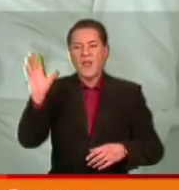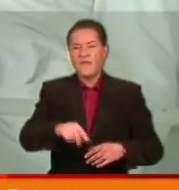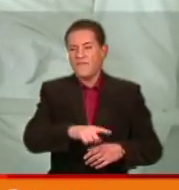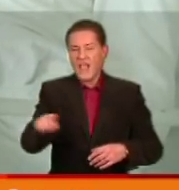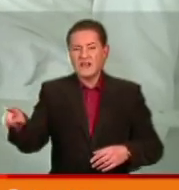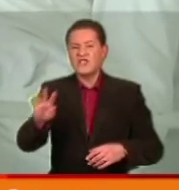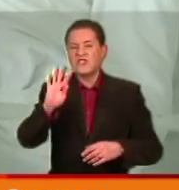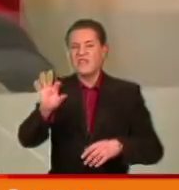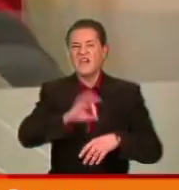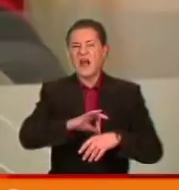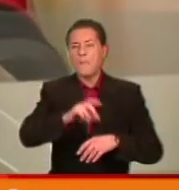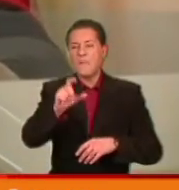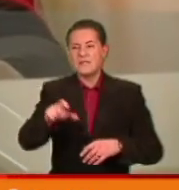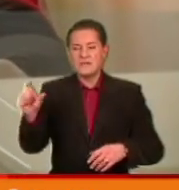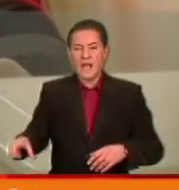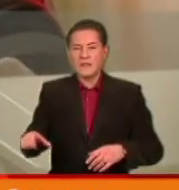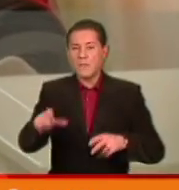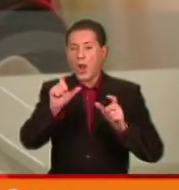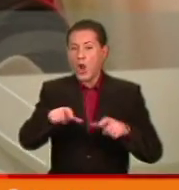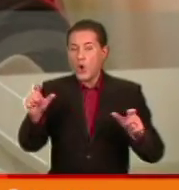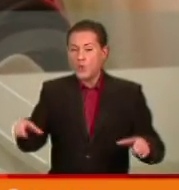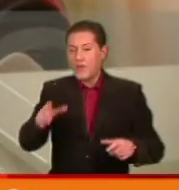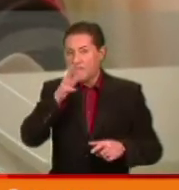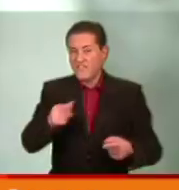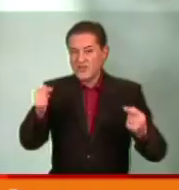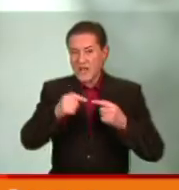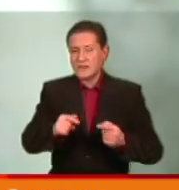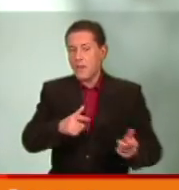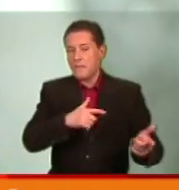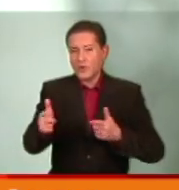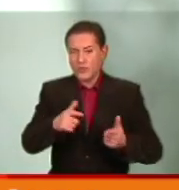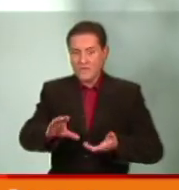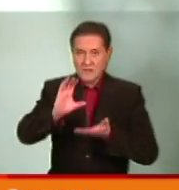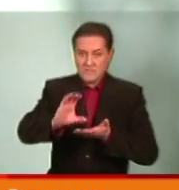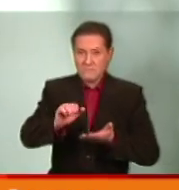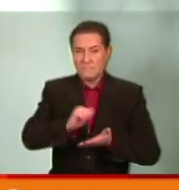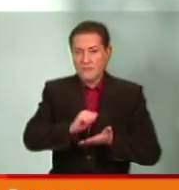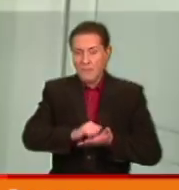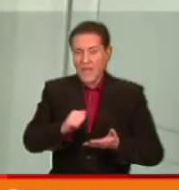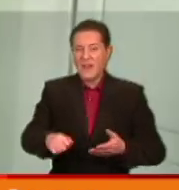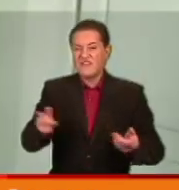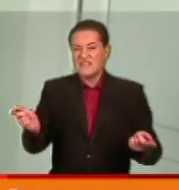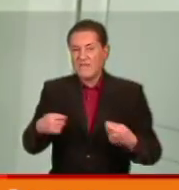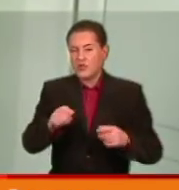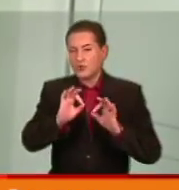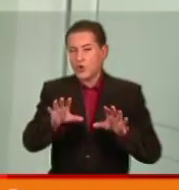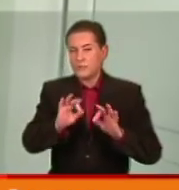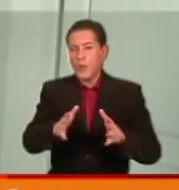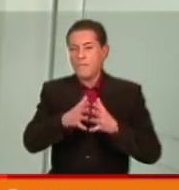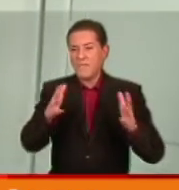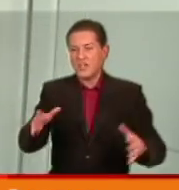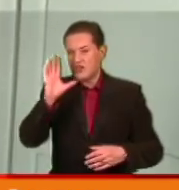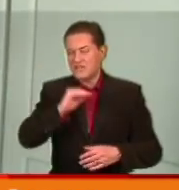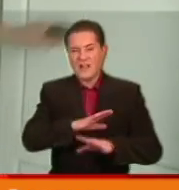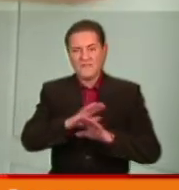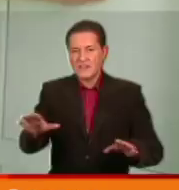лише 4 пацієнтів. Цим людям вдалося вчасно підготувати стоси паперів. Завідувач медзакладу розповідає, більшість не встигають